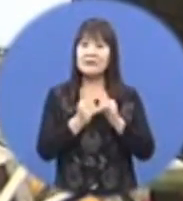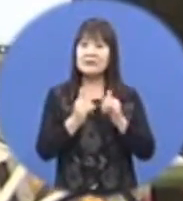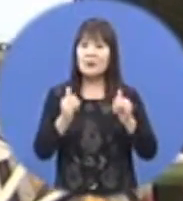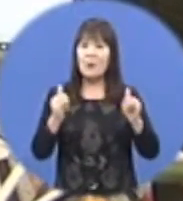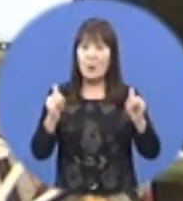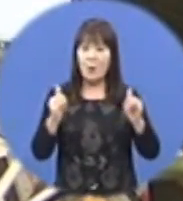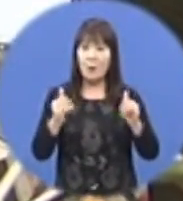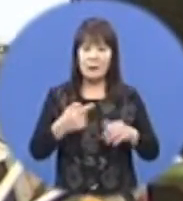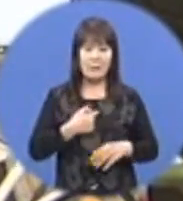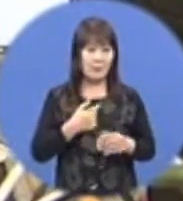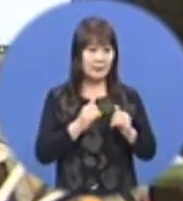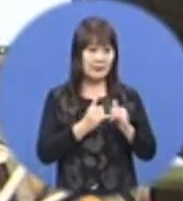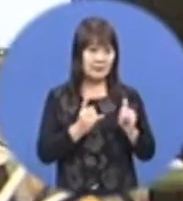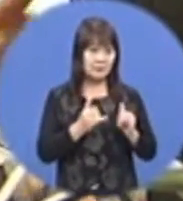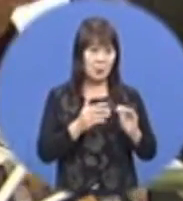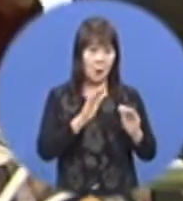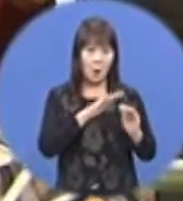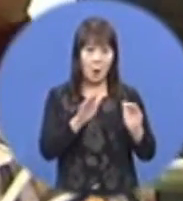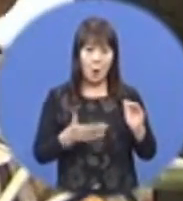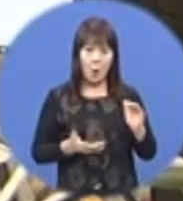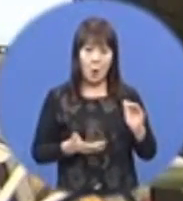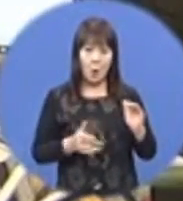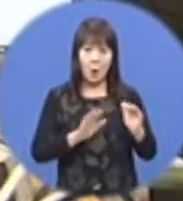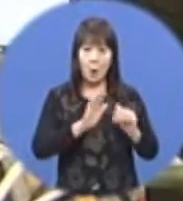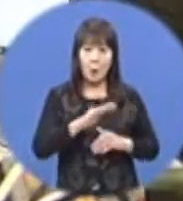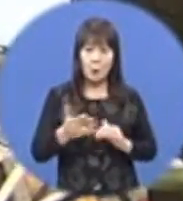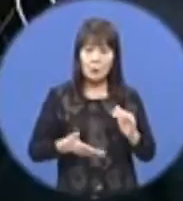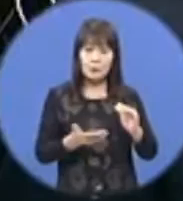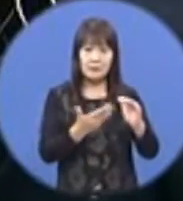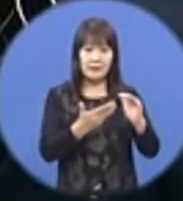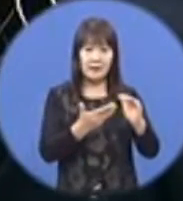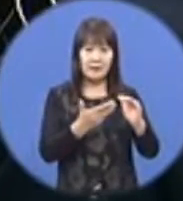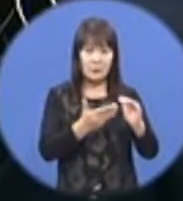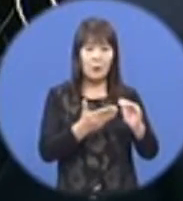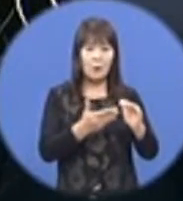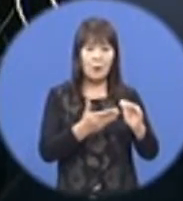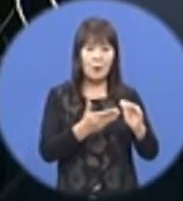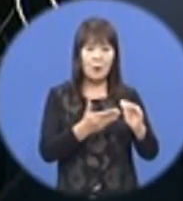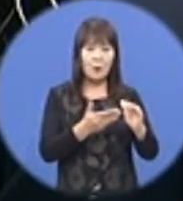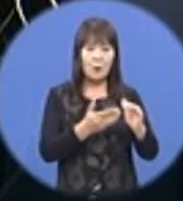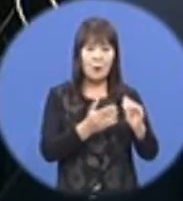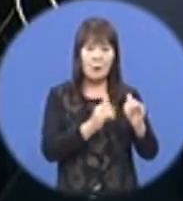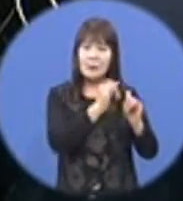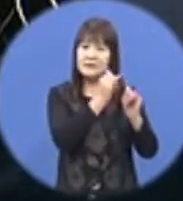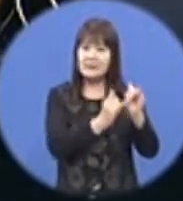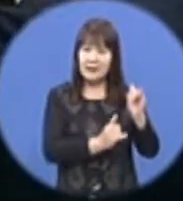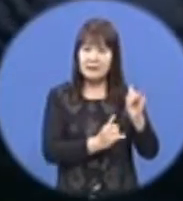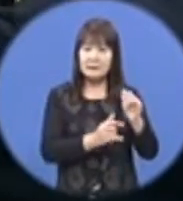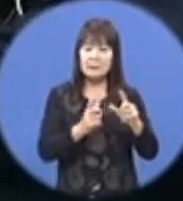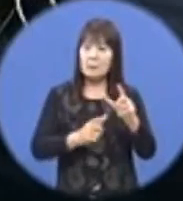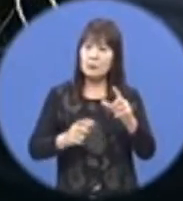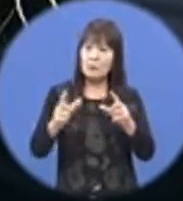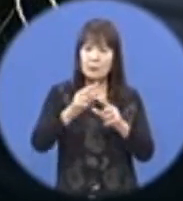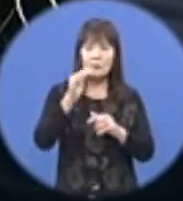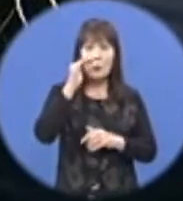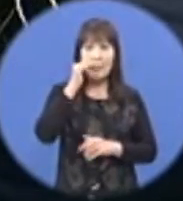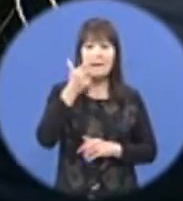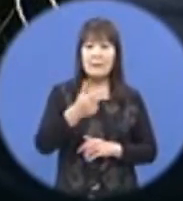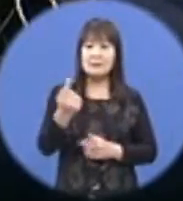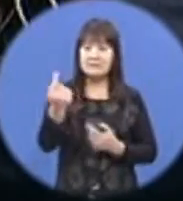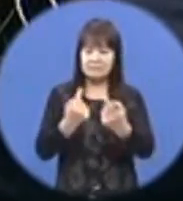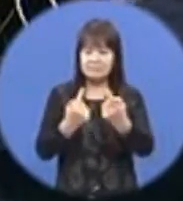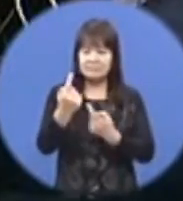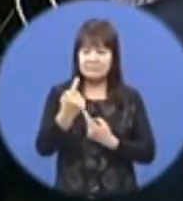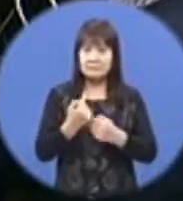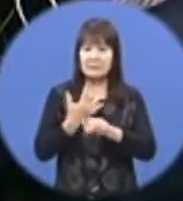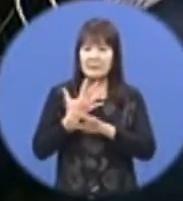から私たちのような子育て世代であったり、まあ、いろんな方たちがもっともっと和歌山市に来て定住してほしいという、そうい